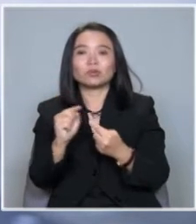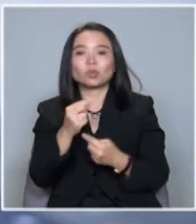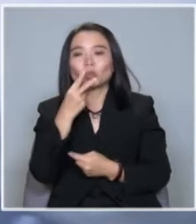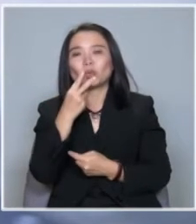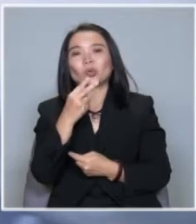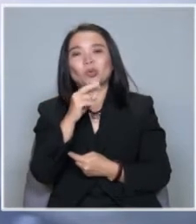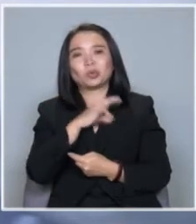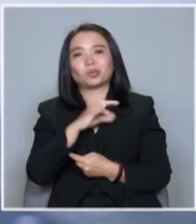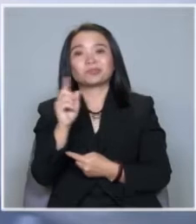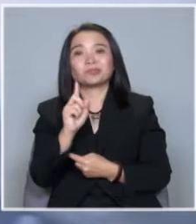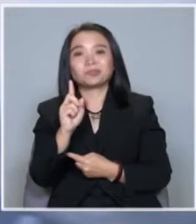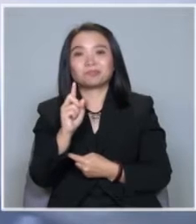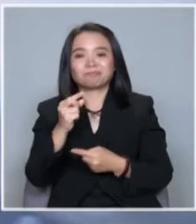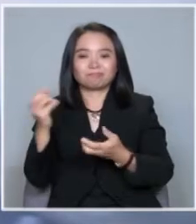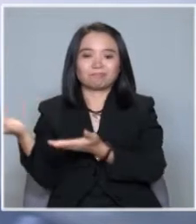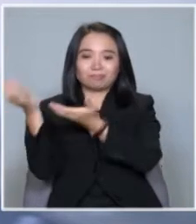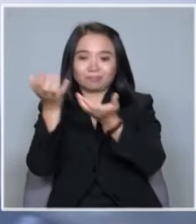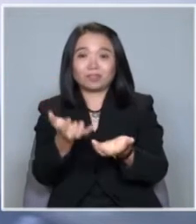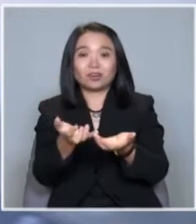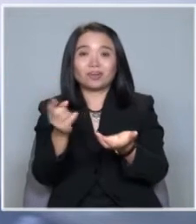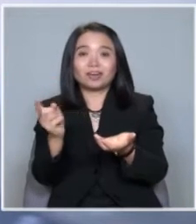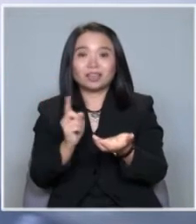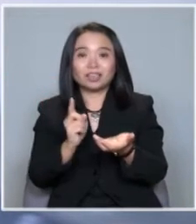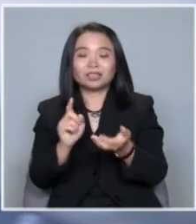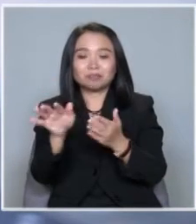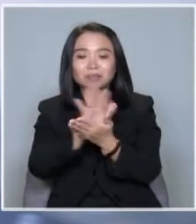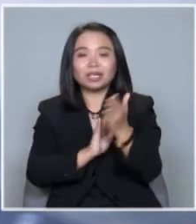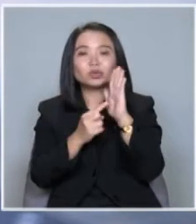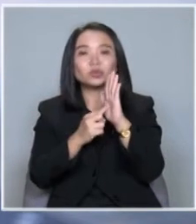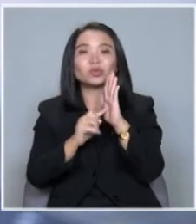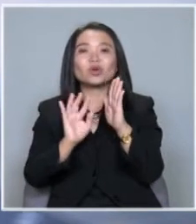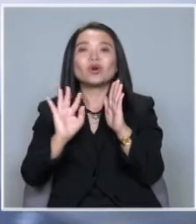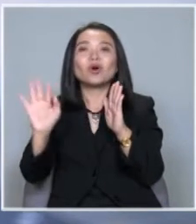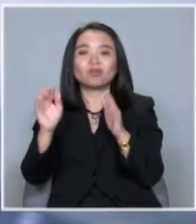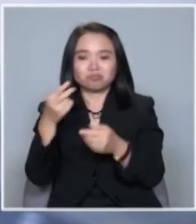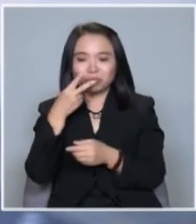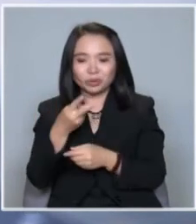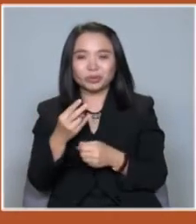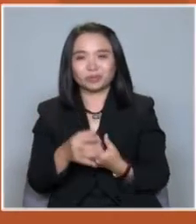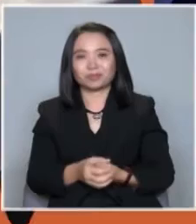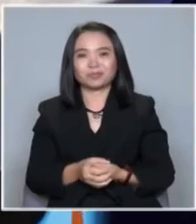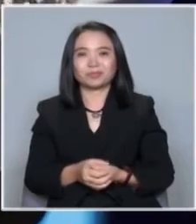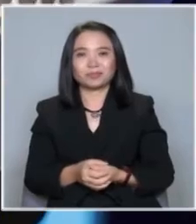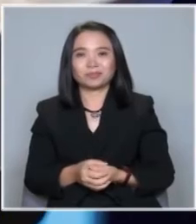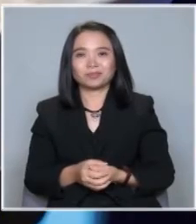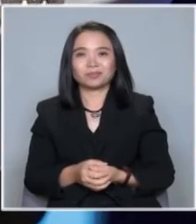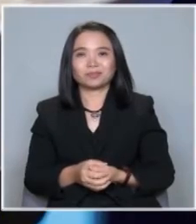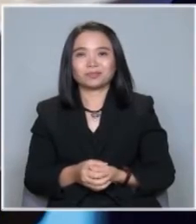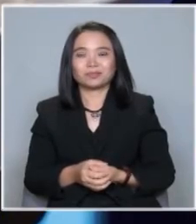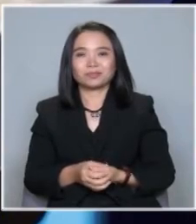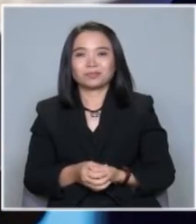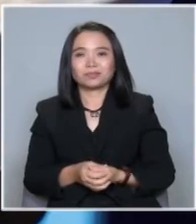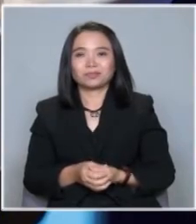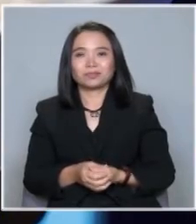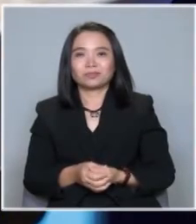กที่งานนี้เขายกเอาแซนตอรินีแลนด์มาร์คดิสเพย์หรือเมืองตากอากาศมาไว้ที่นี่ค่ะแต่ที่ถือเป็นไฮไลท์ของง